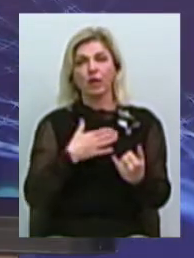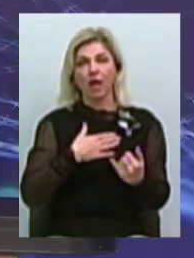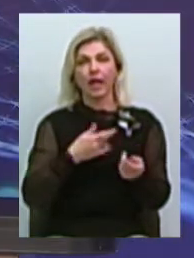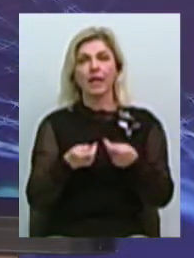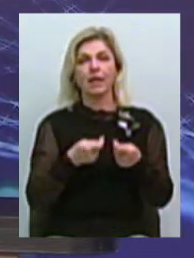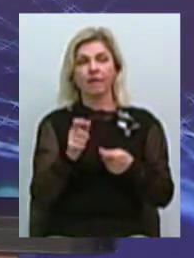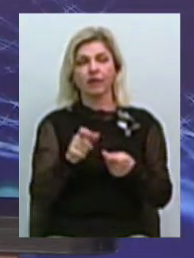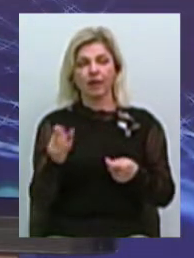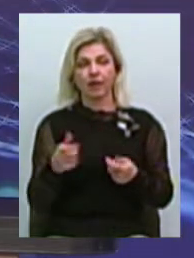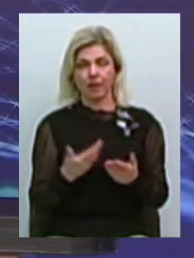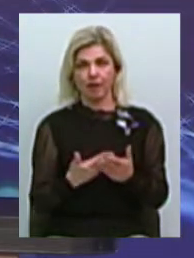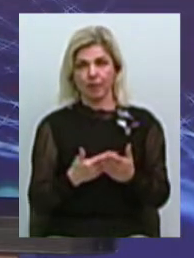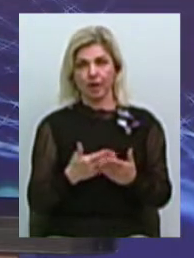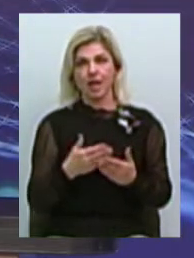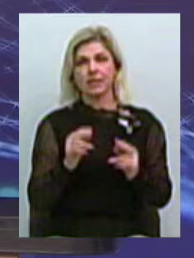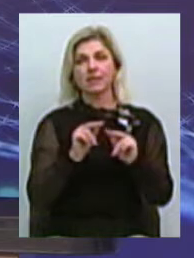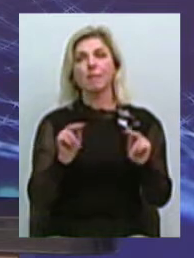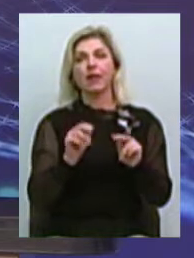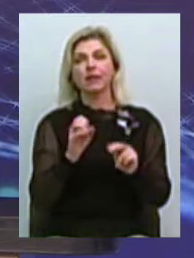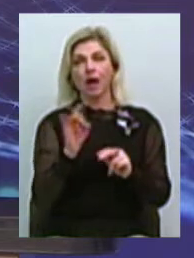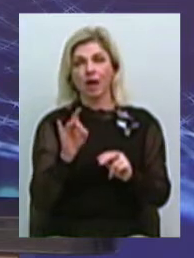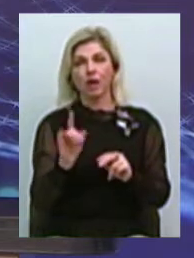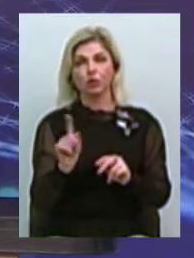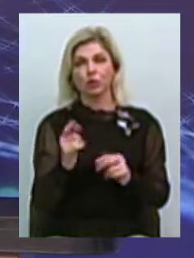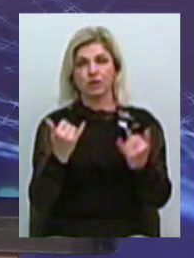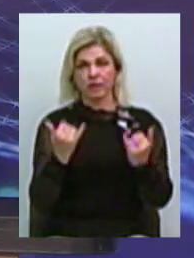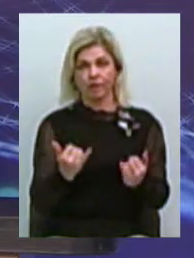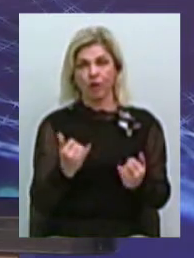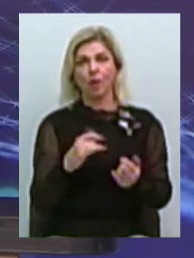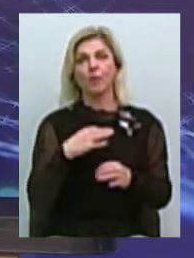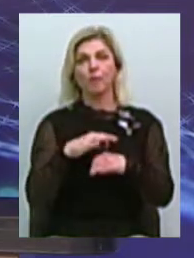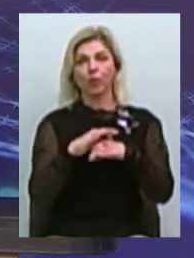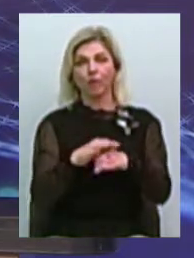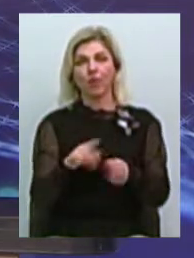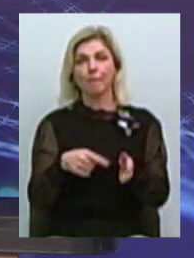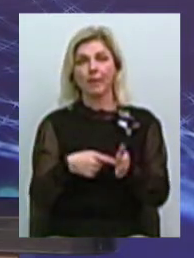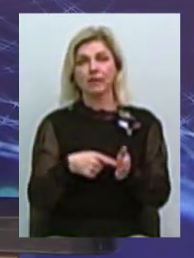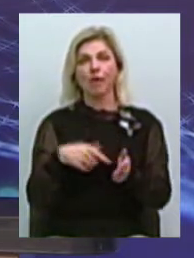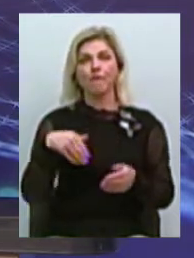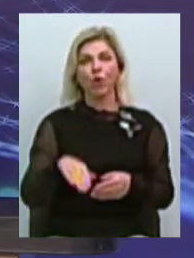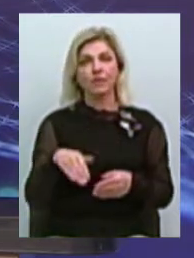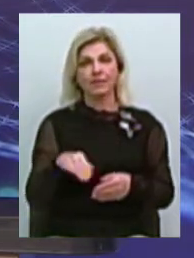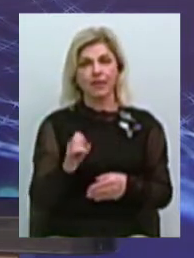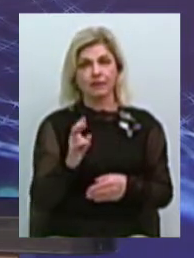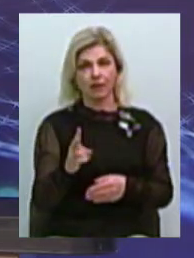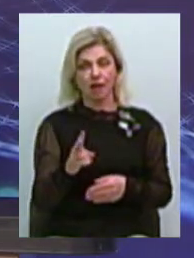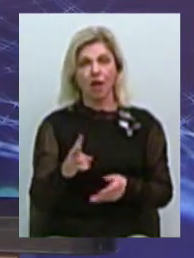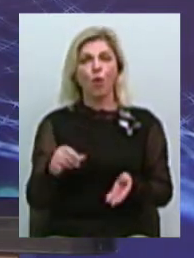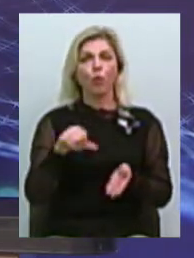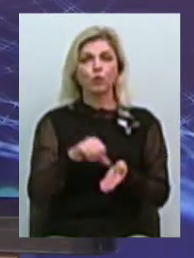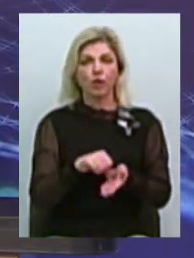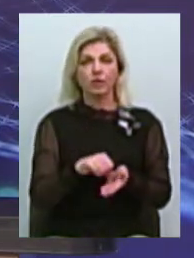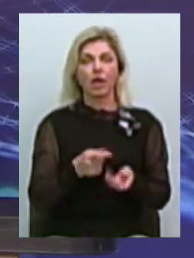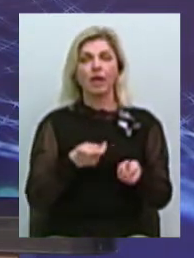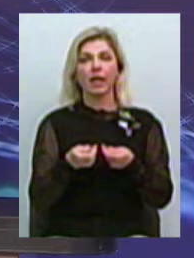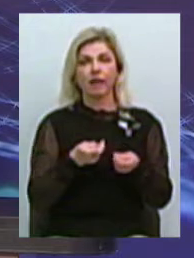наприклад, семінару сьогоднішнього, який відбувався в місті Вознесенську, а брали участь